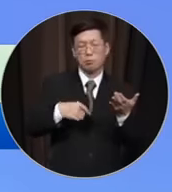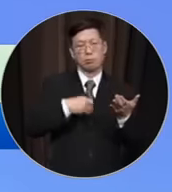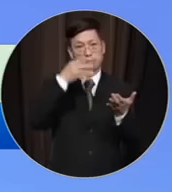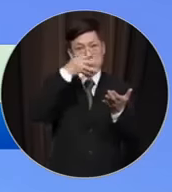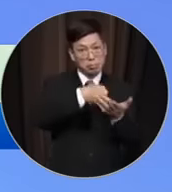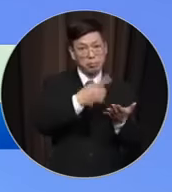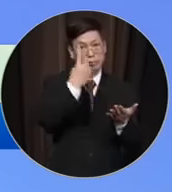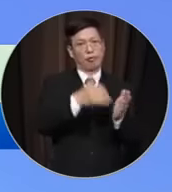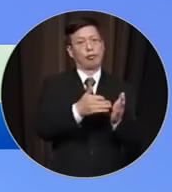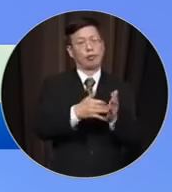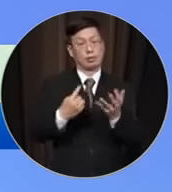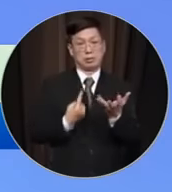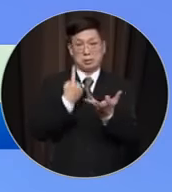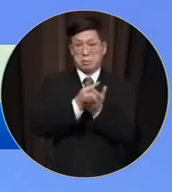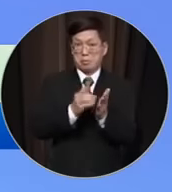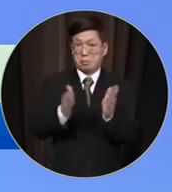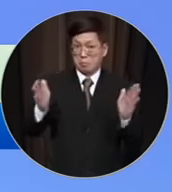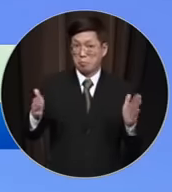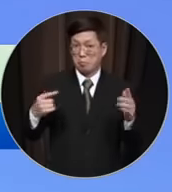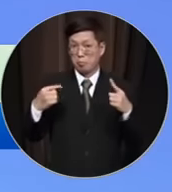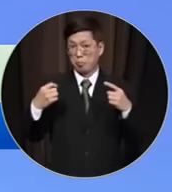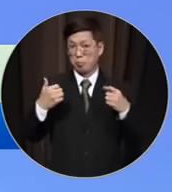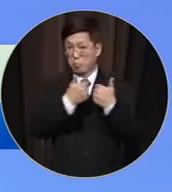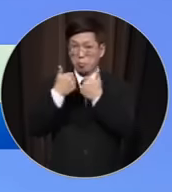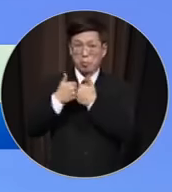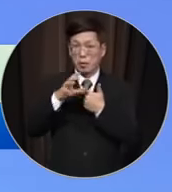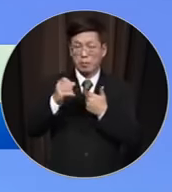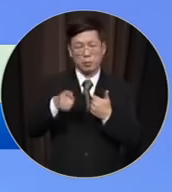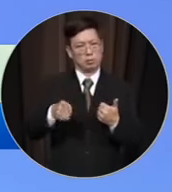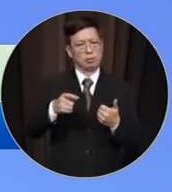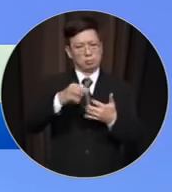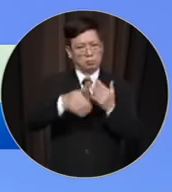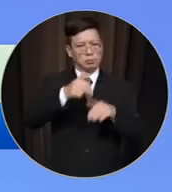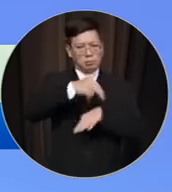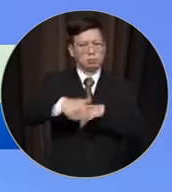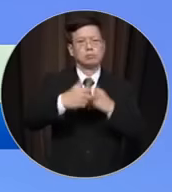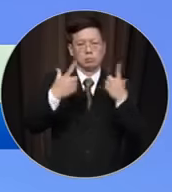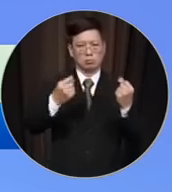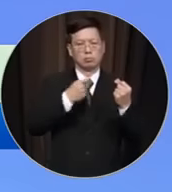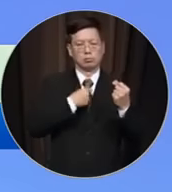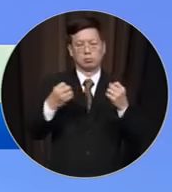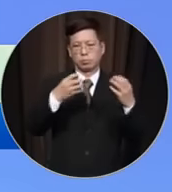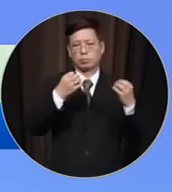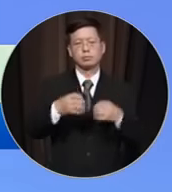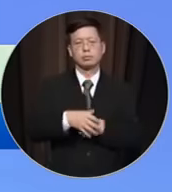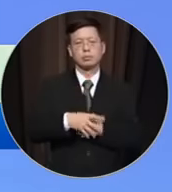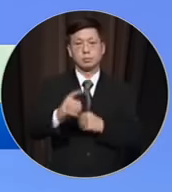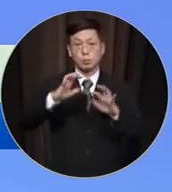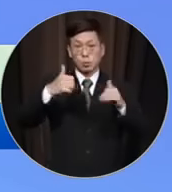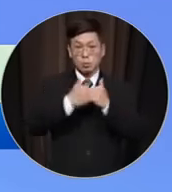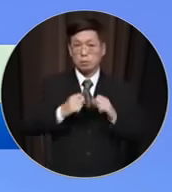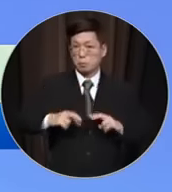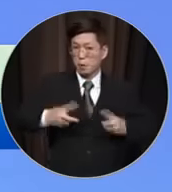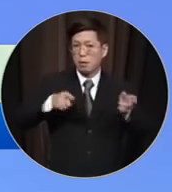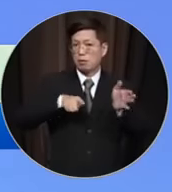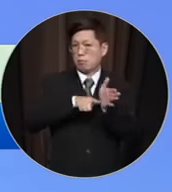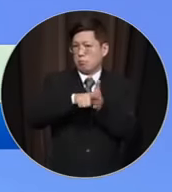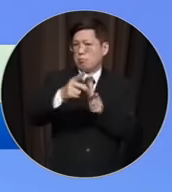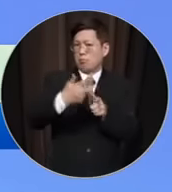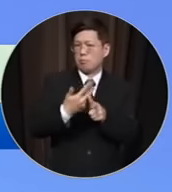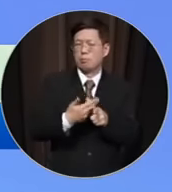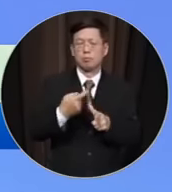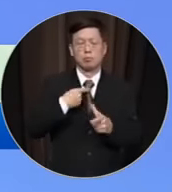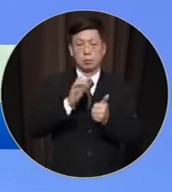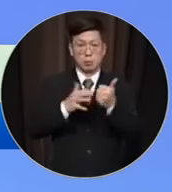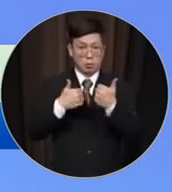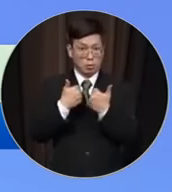全程参与会议的讨论，制度的设计都应该在评估的范围之内。我们的国会应该要走向专业化，委员会问政